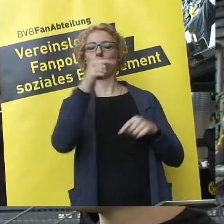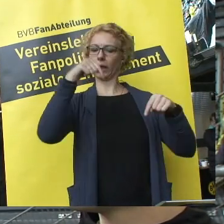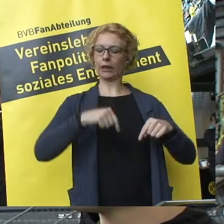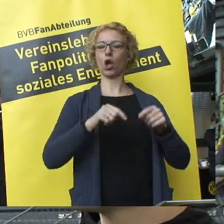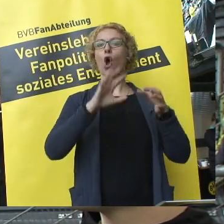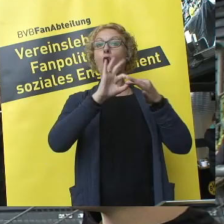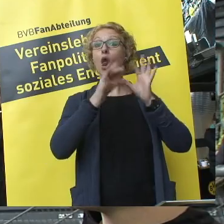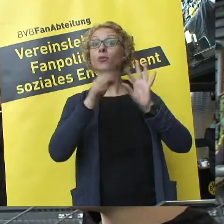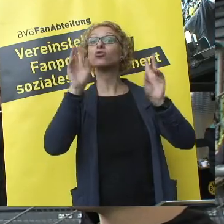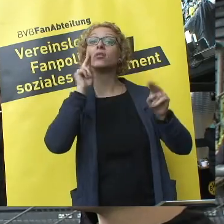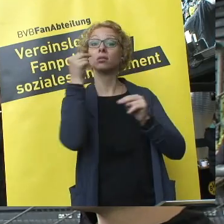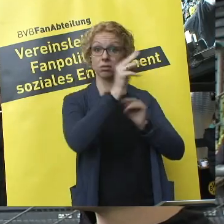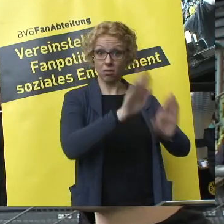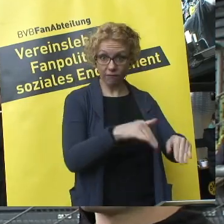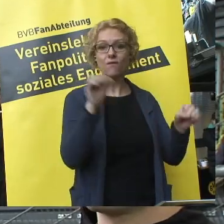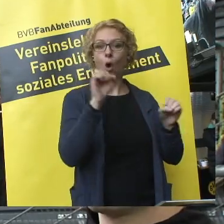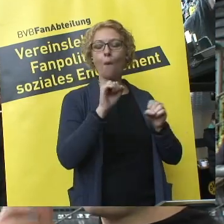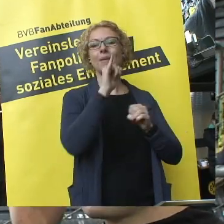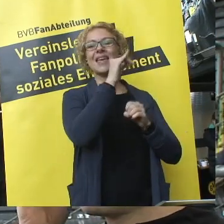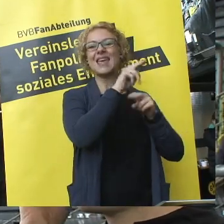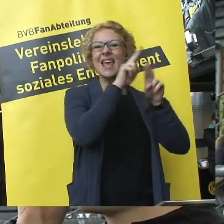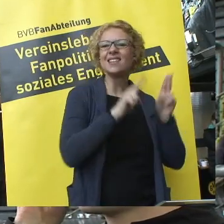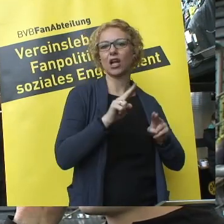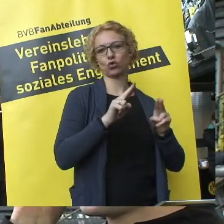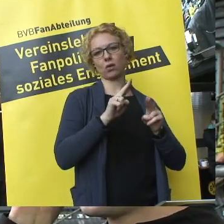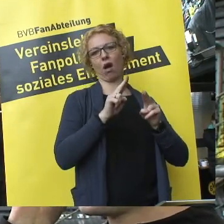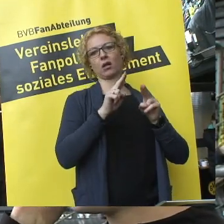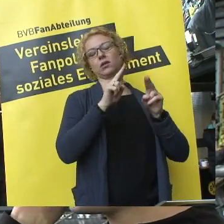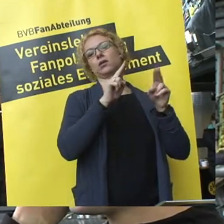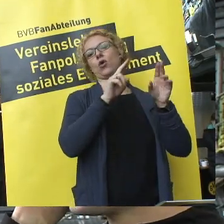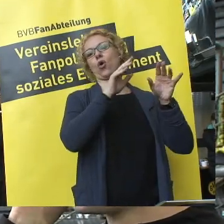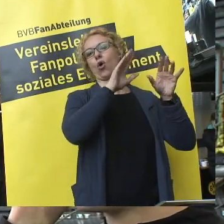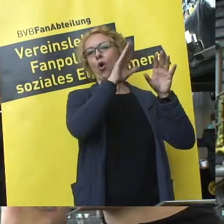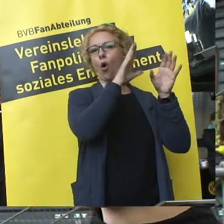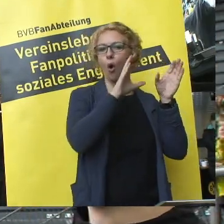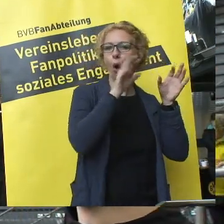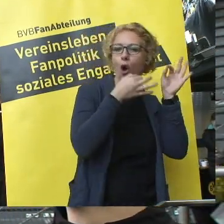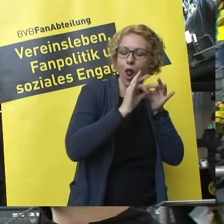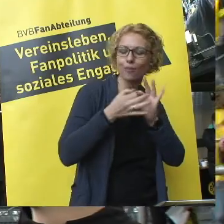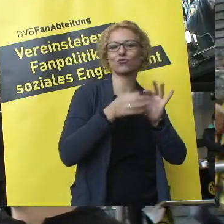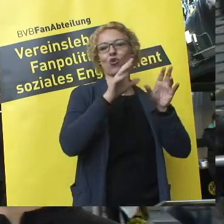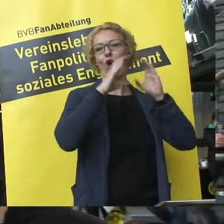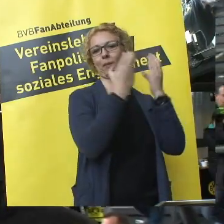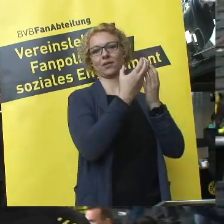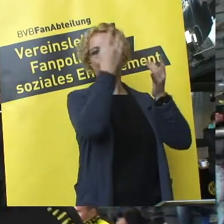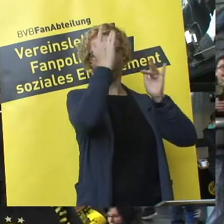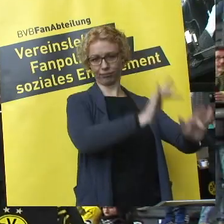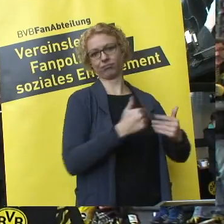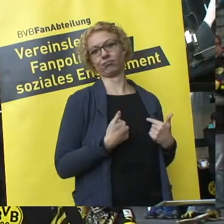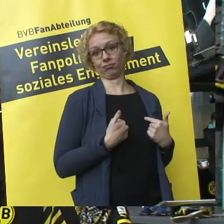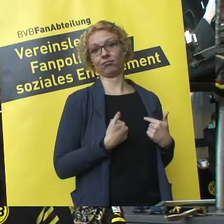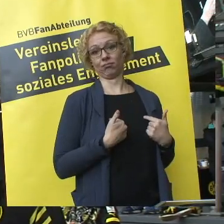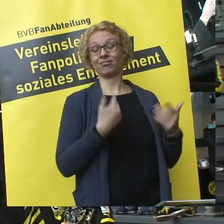olympisch nennen, weil uns das Internationale Olympische Komitee anerkannt hat. Wir